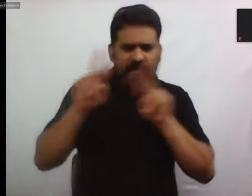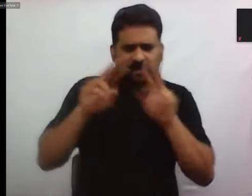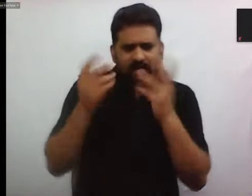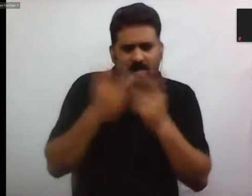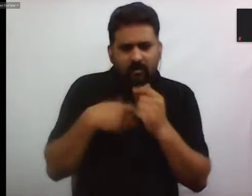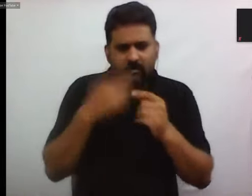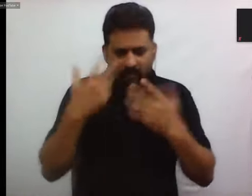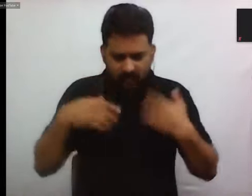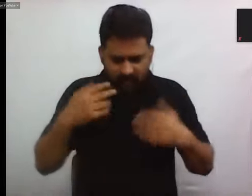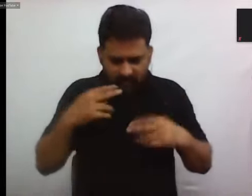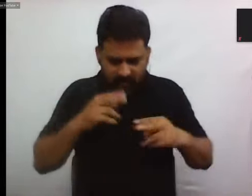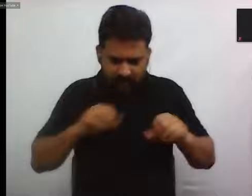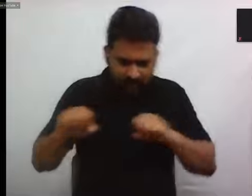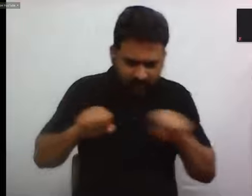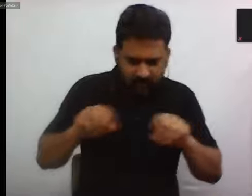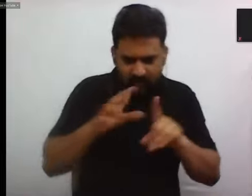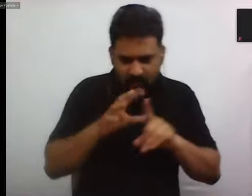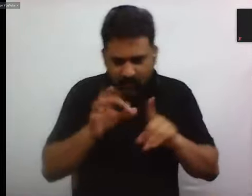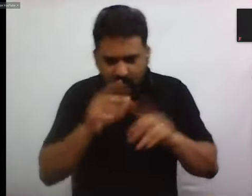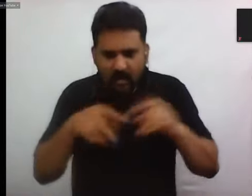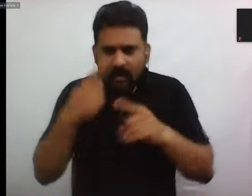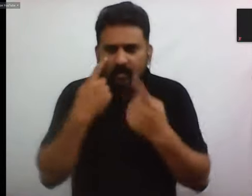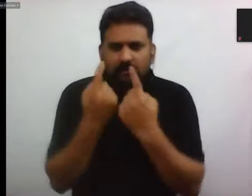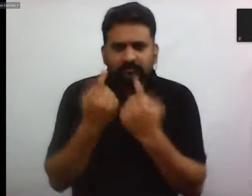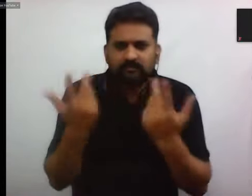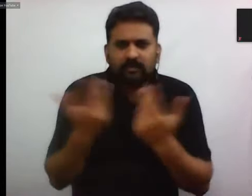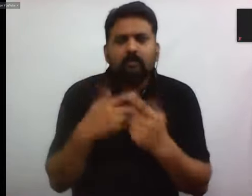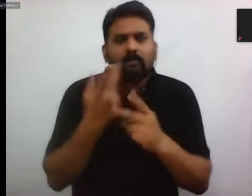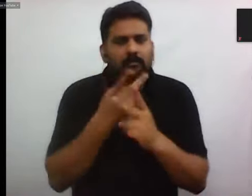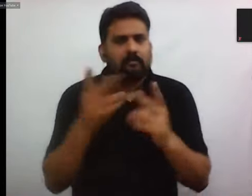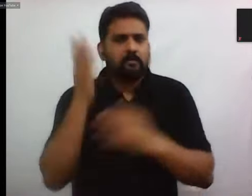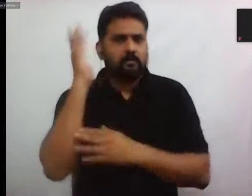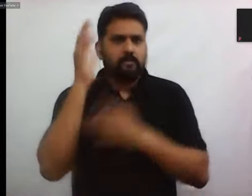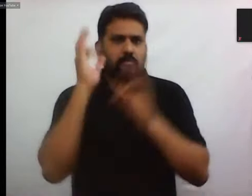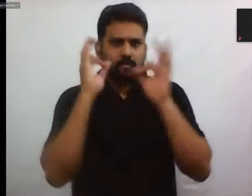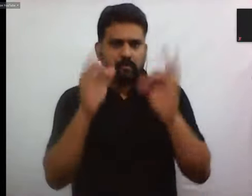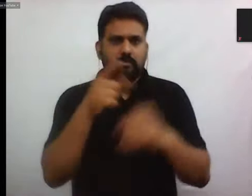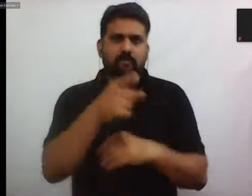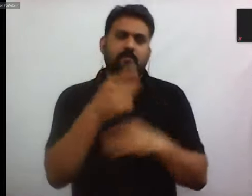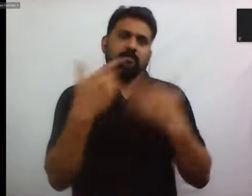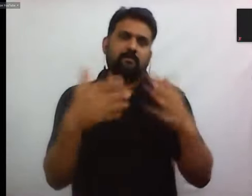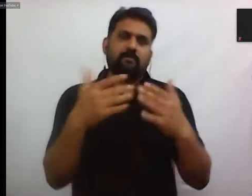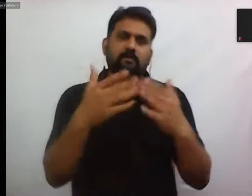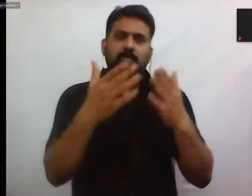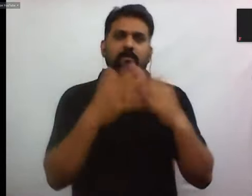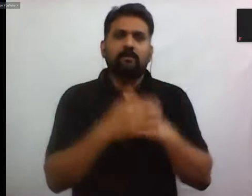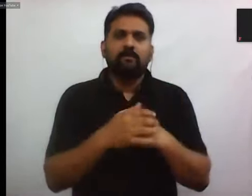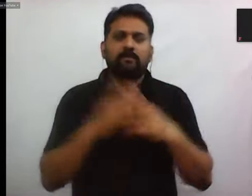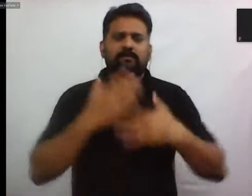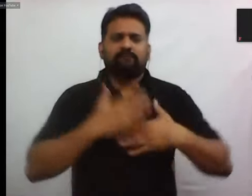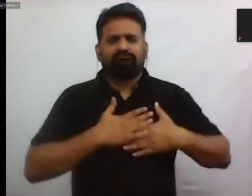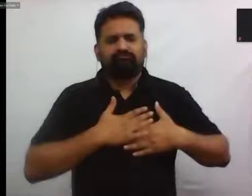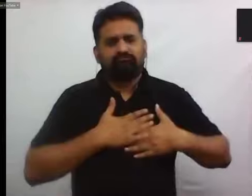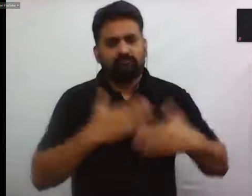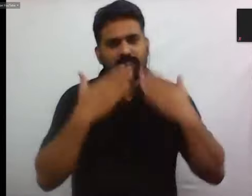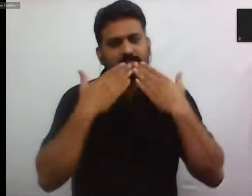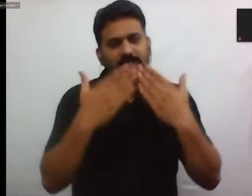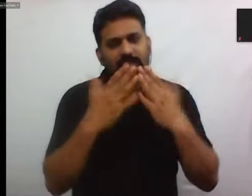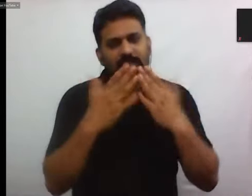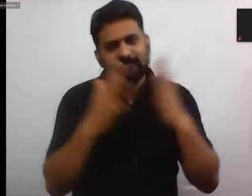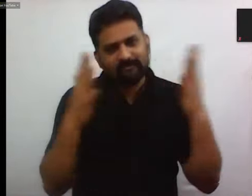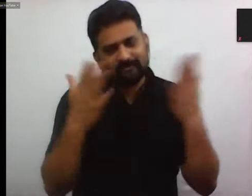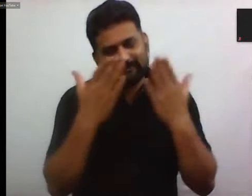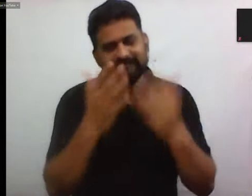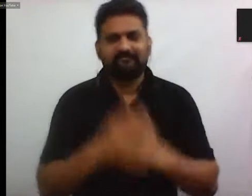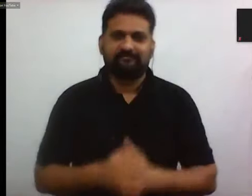फंक्शनल असेसमेंट कैसे करना है। तो बहुत ही अच्छा सेशन रहा और आपको भी बहुत तहे दिल से शुक्रिया करना